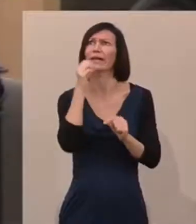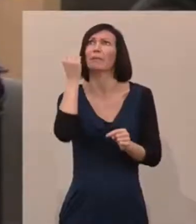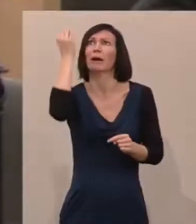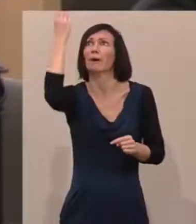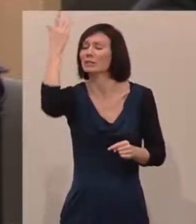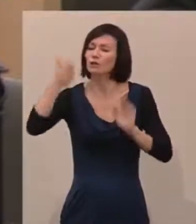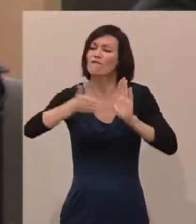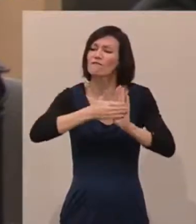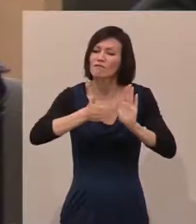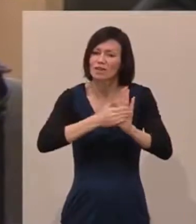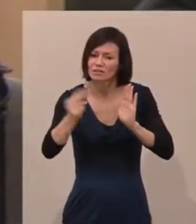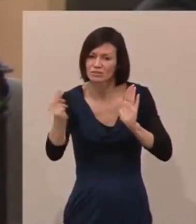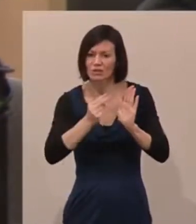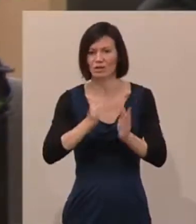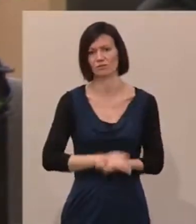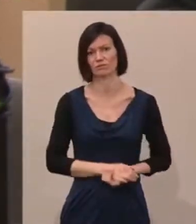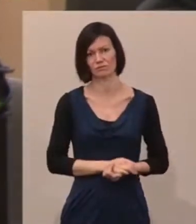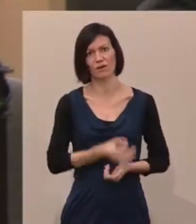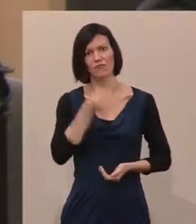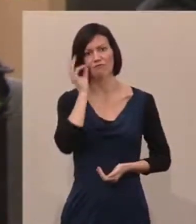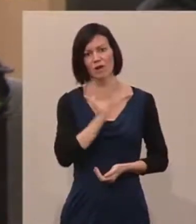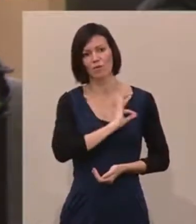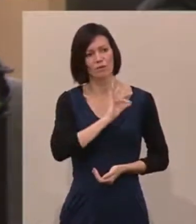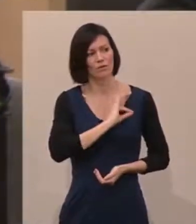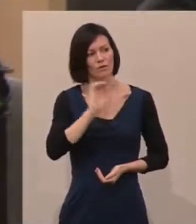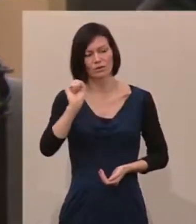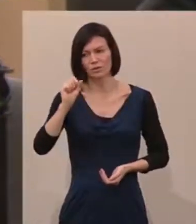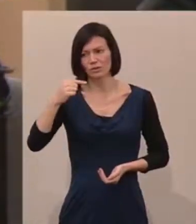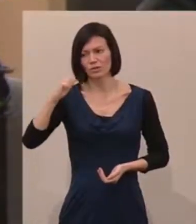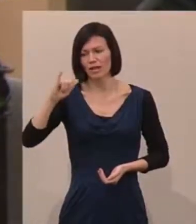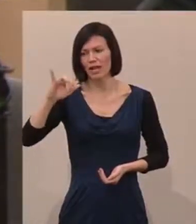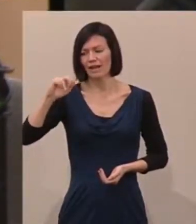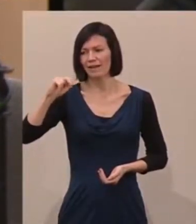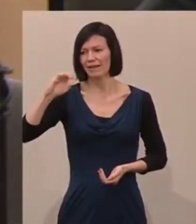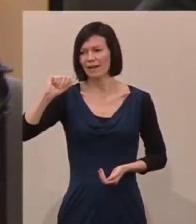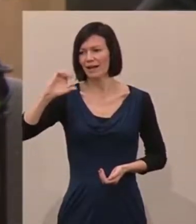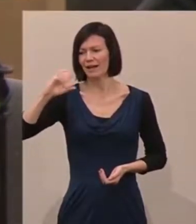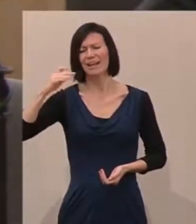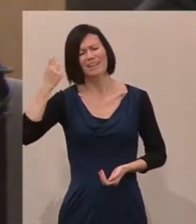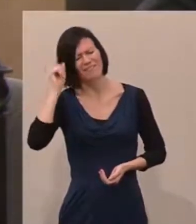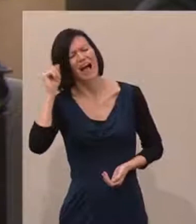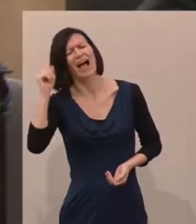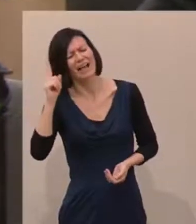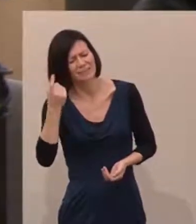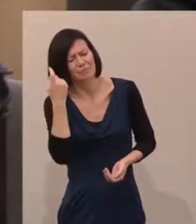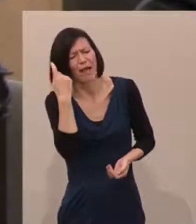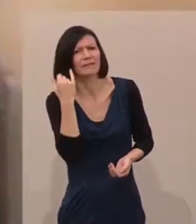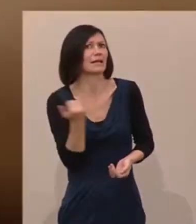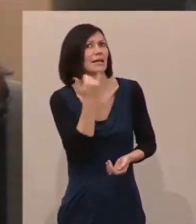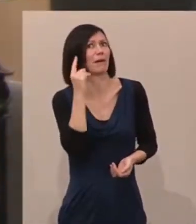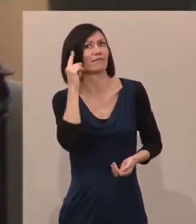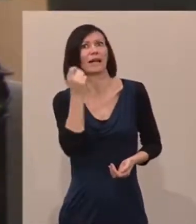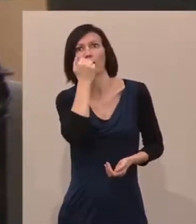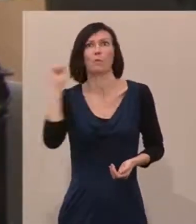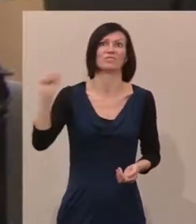wenn die Frau Kollegin Steinacker als, ja, ich weiß nicht, für Sie ist bald irgendwas kommunistisch, keine Mehrwertsteuer zu zahlen, ist